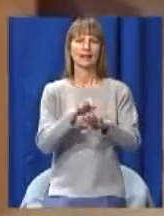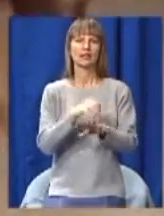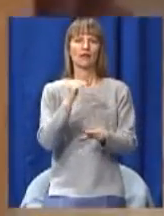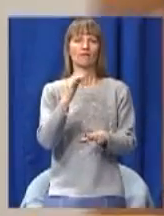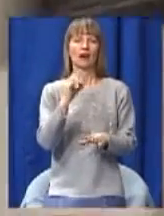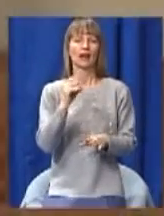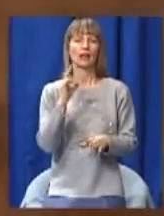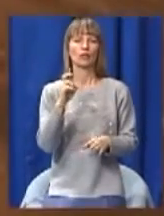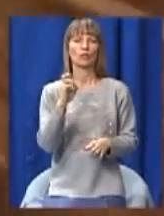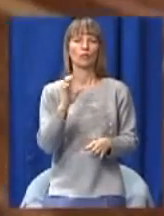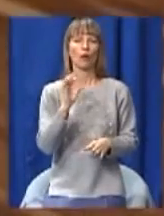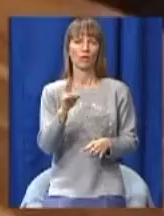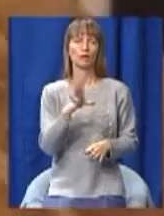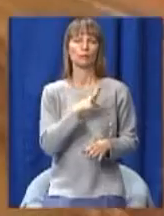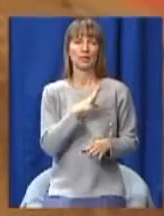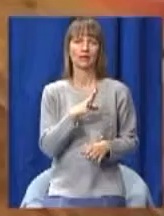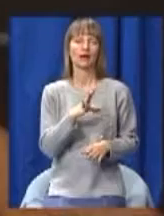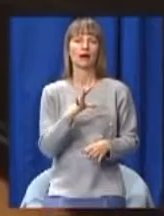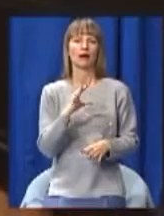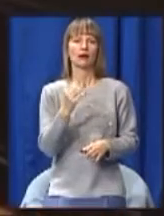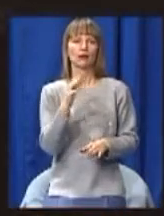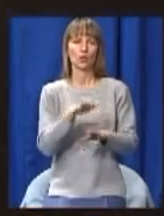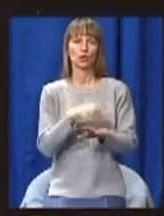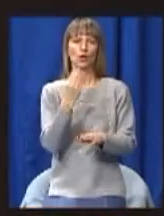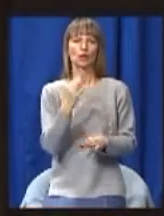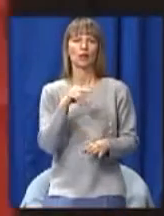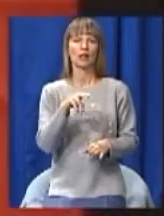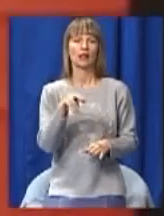Фрекенбок на прізвисько Матильда була саме шотландкою.